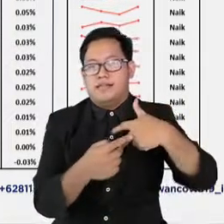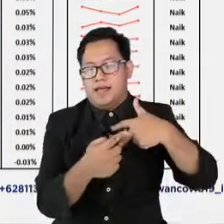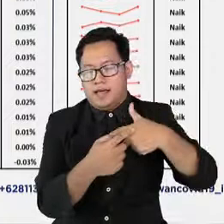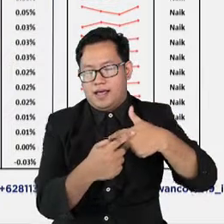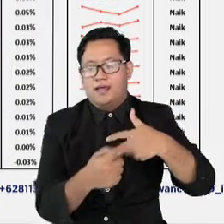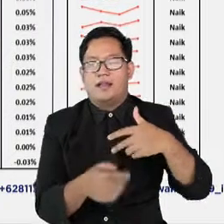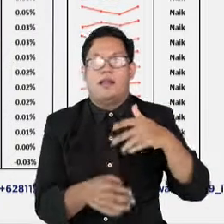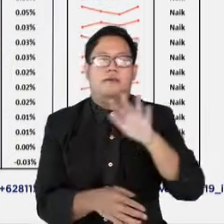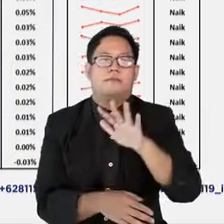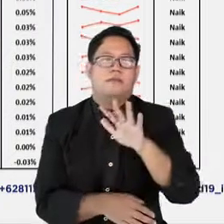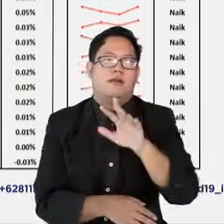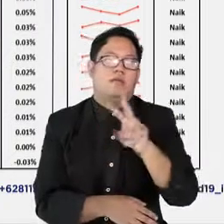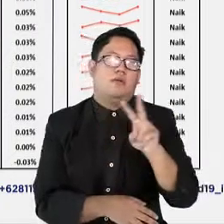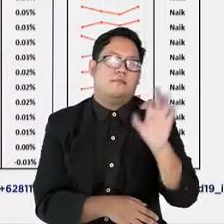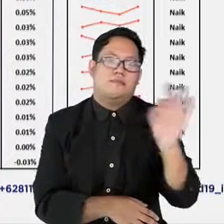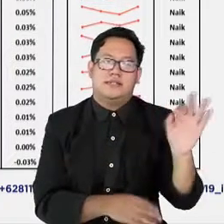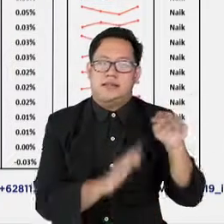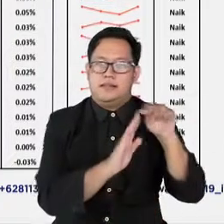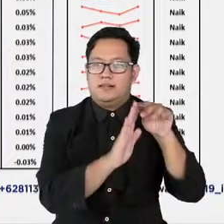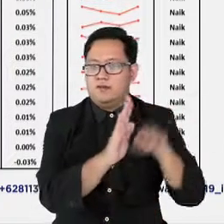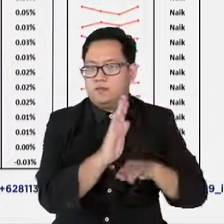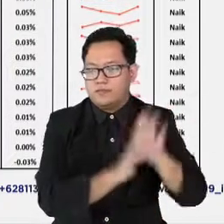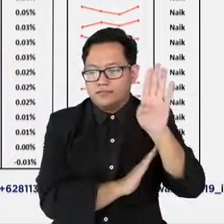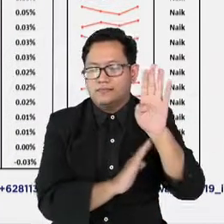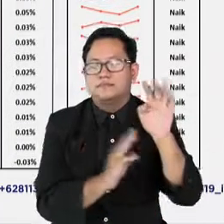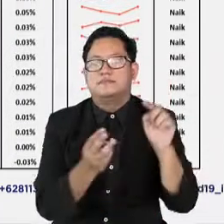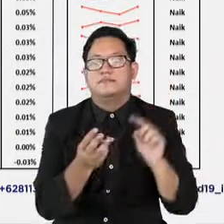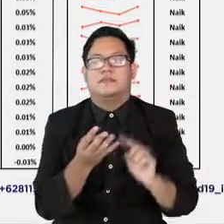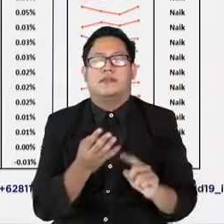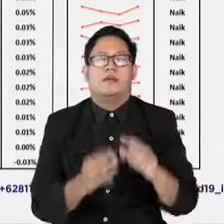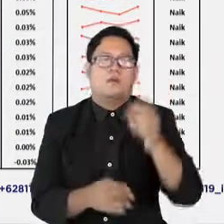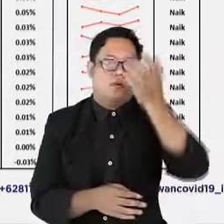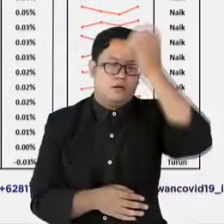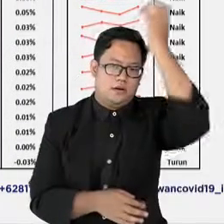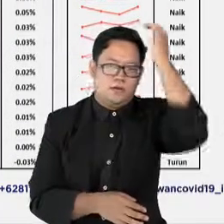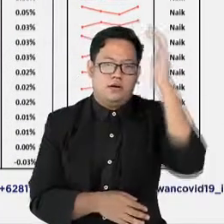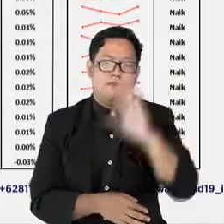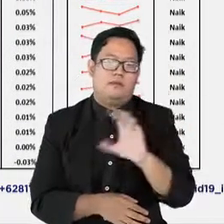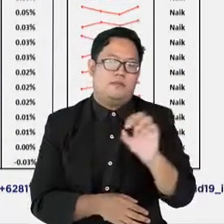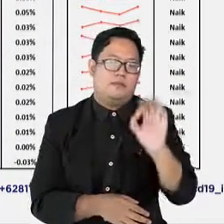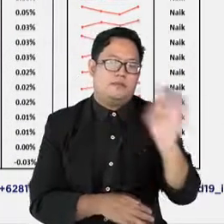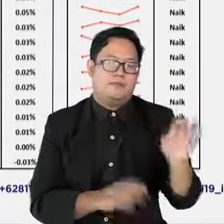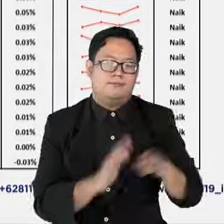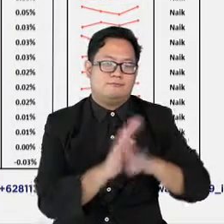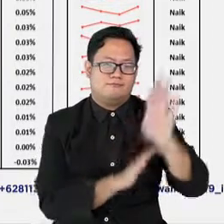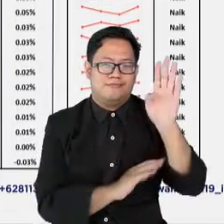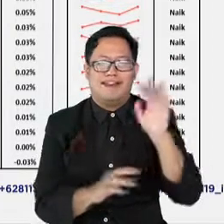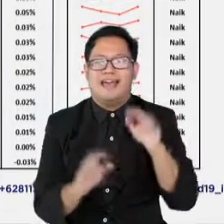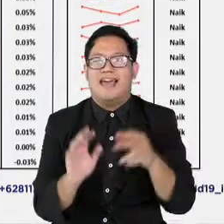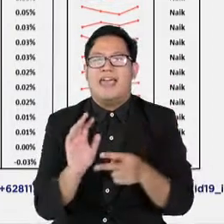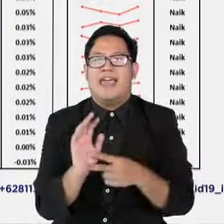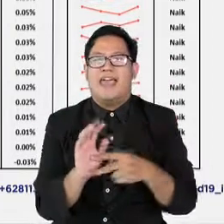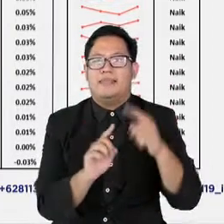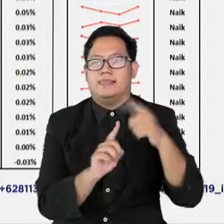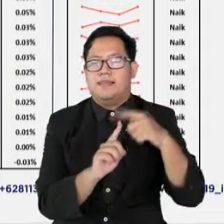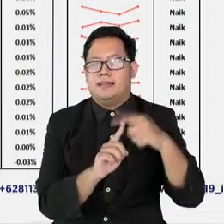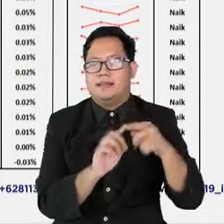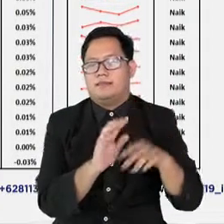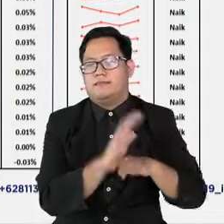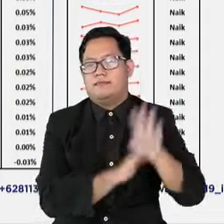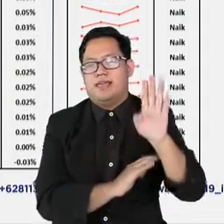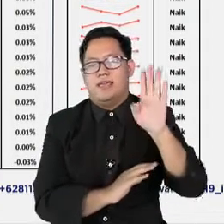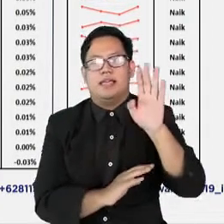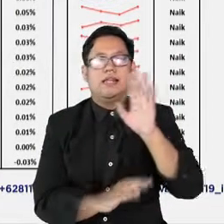2% Gorontalo naik 5,45 Delapan persen dan NTT naik 5,30